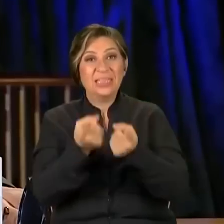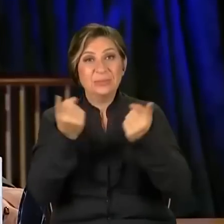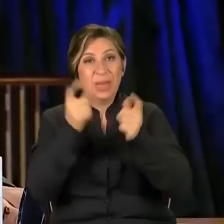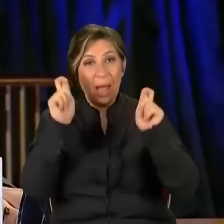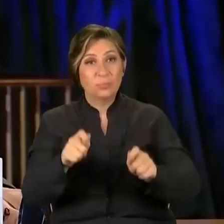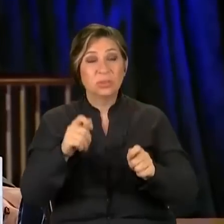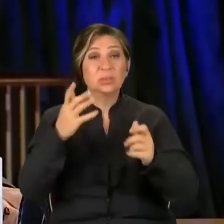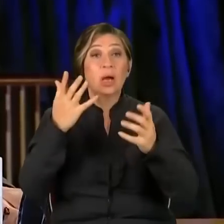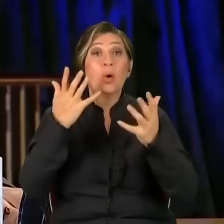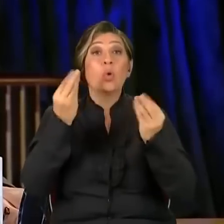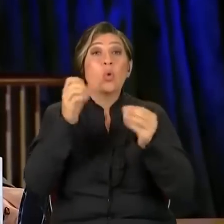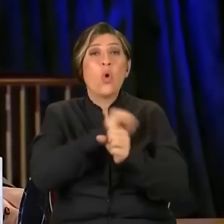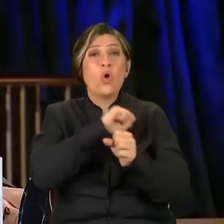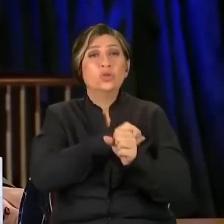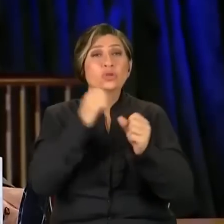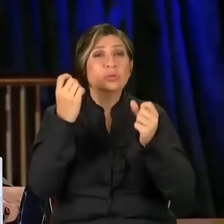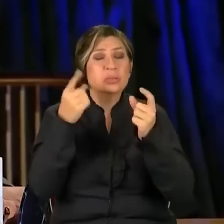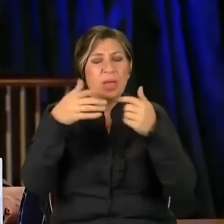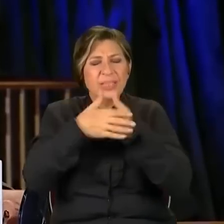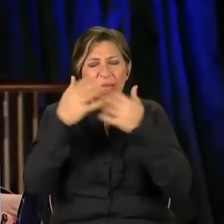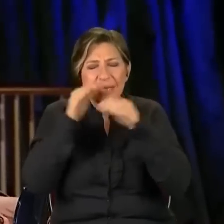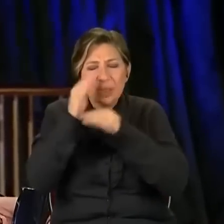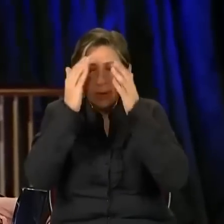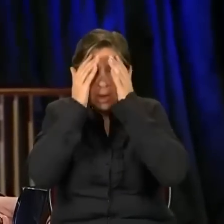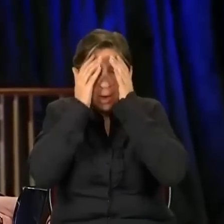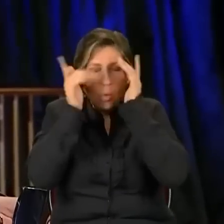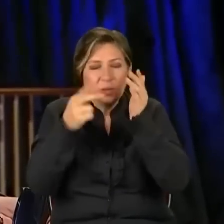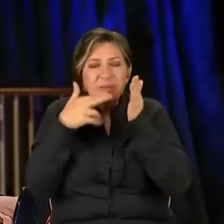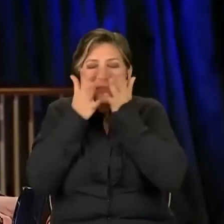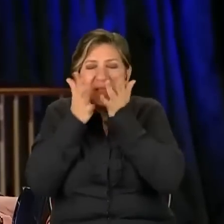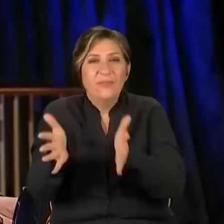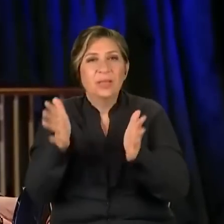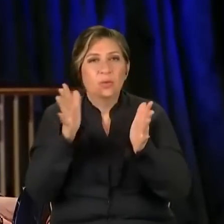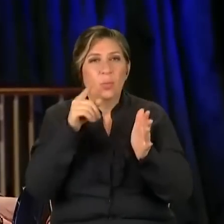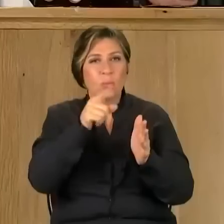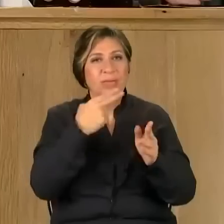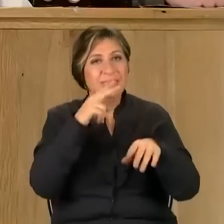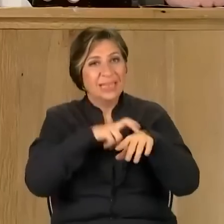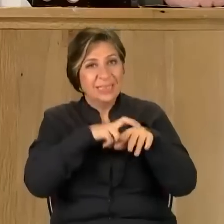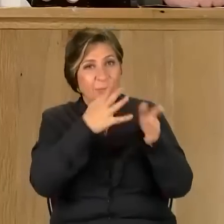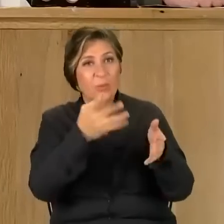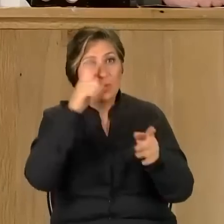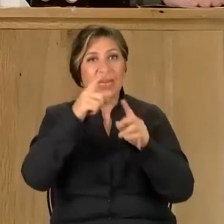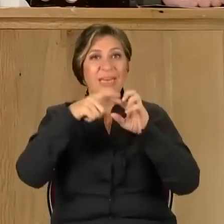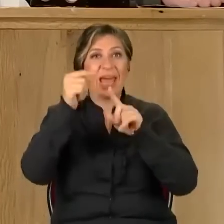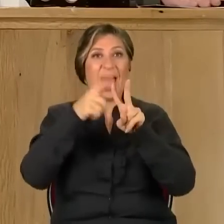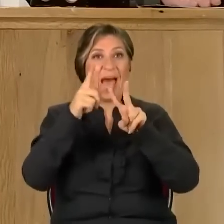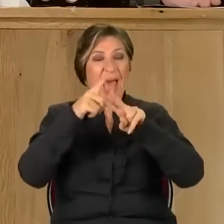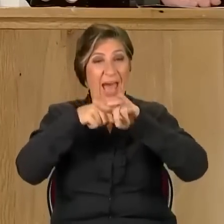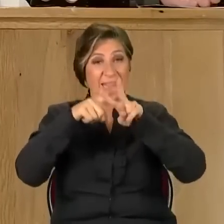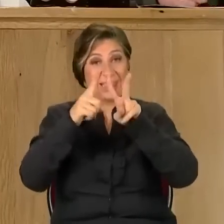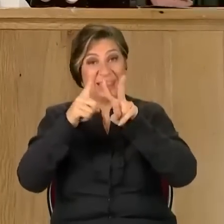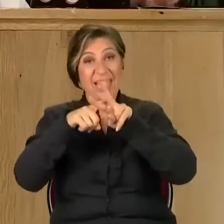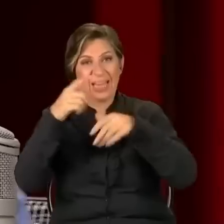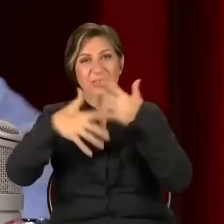yapmış bilmem ne filan. Hakikaten korkunç şeyler yaşadım o gece. Ve o kızdan nefret ediyorum. Bu mu bu kızla anın? Onun yüzden mi Rihanna ile karıştırıyorsun? Rihanna